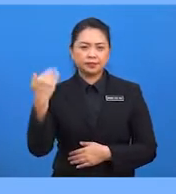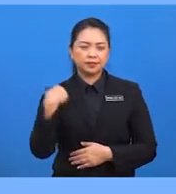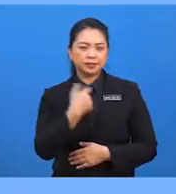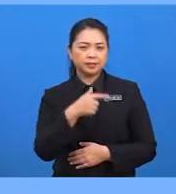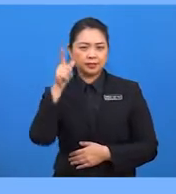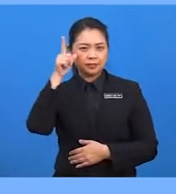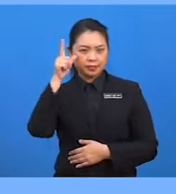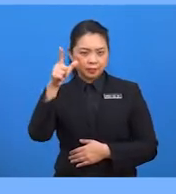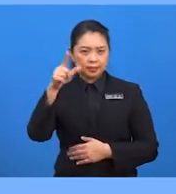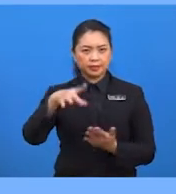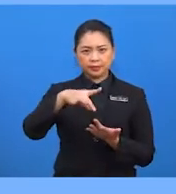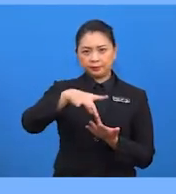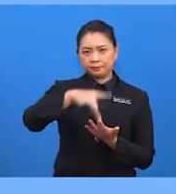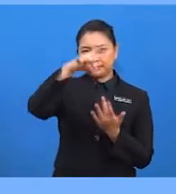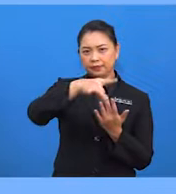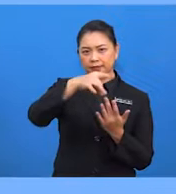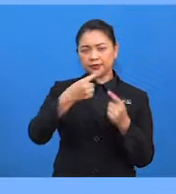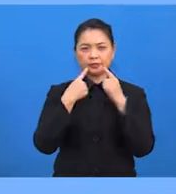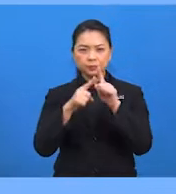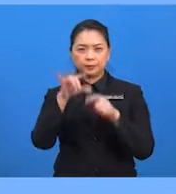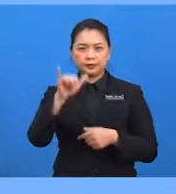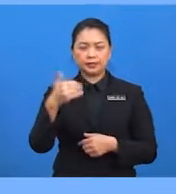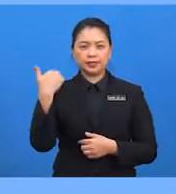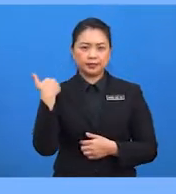mari kita lihat pilihan jawapan yang ada.